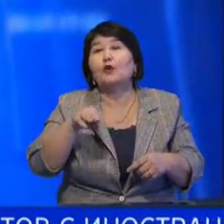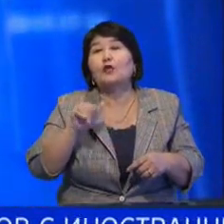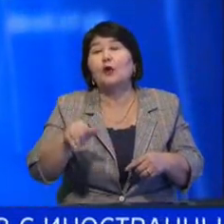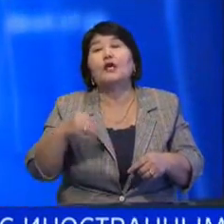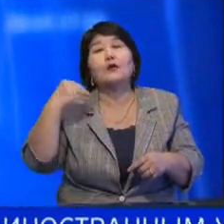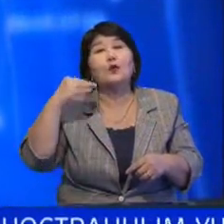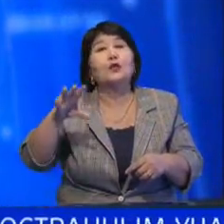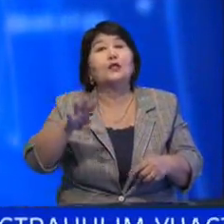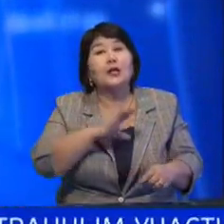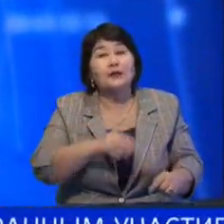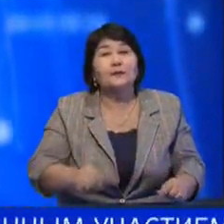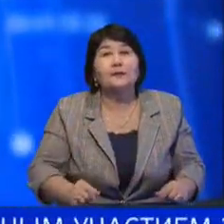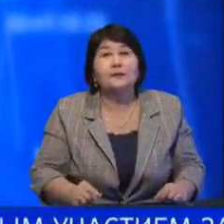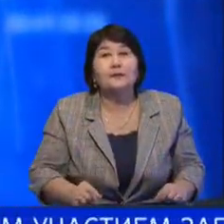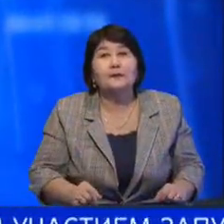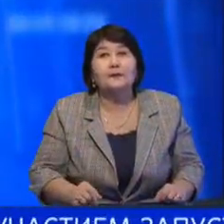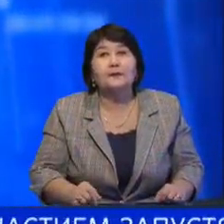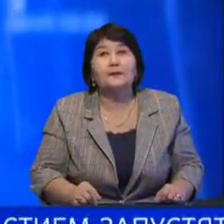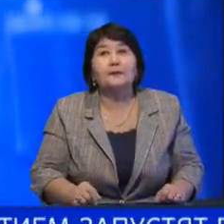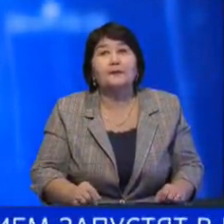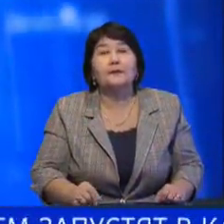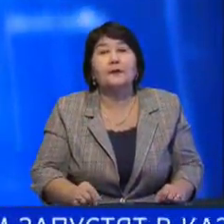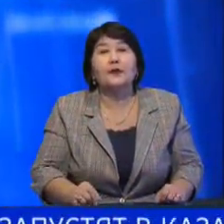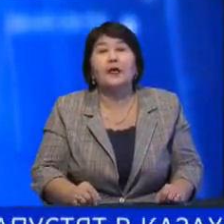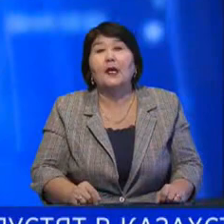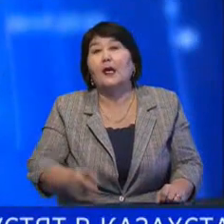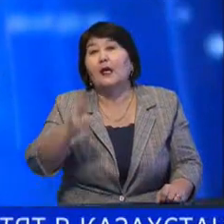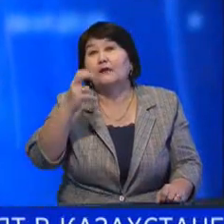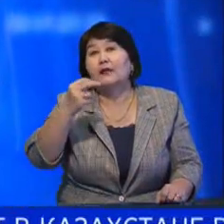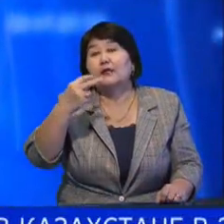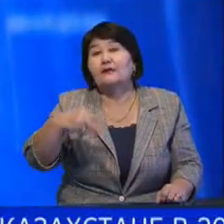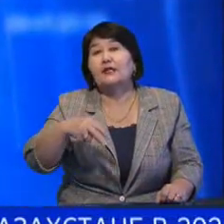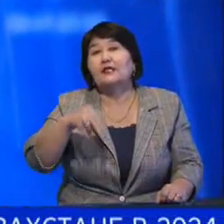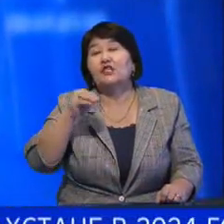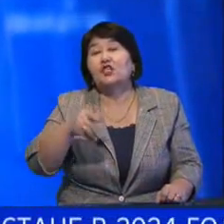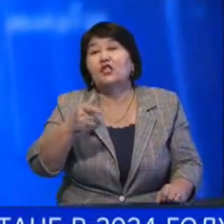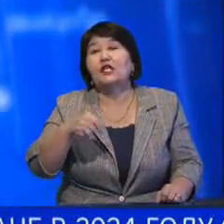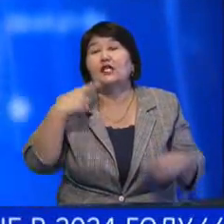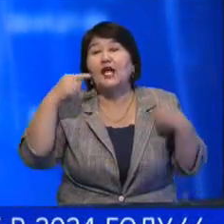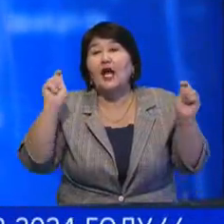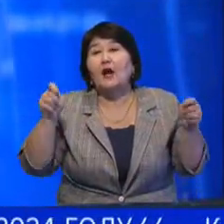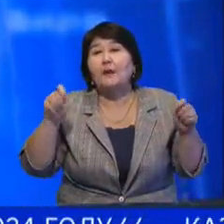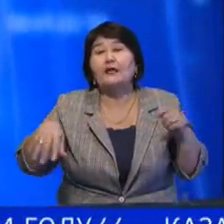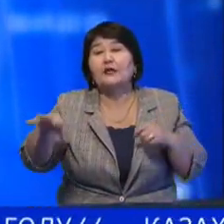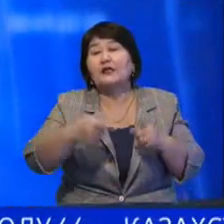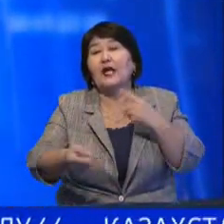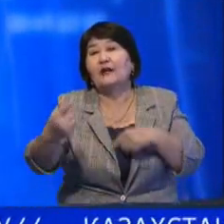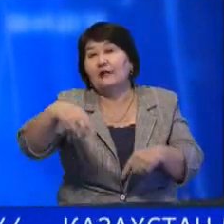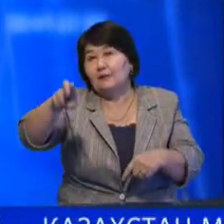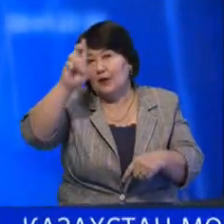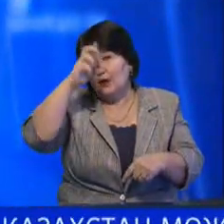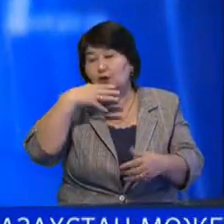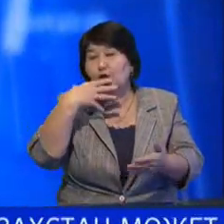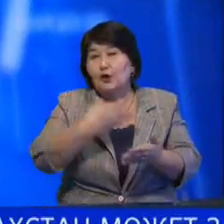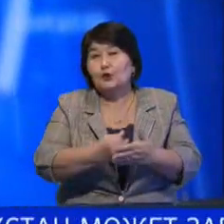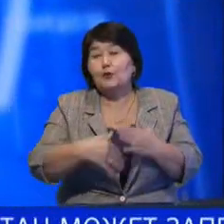и в Туркестане 224 000 гектаров пастбищных земель возвращены государственную